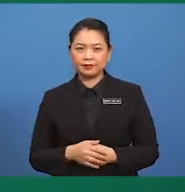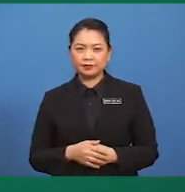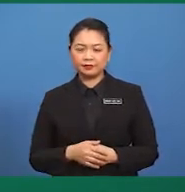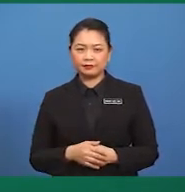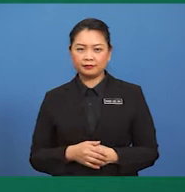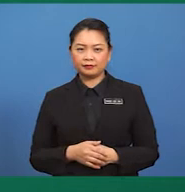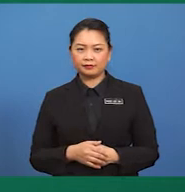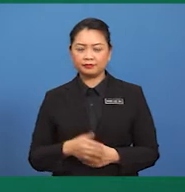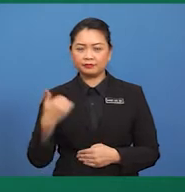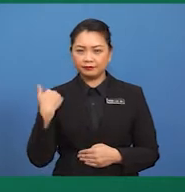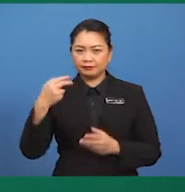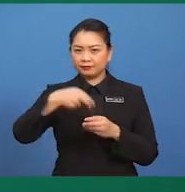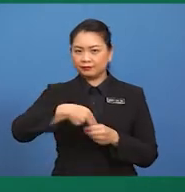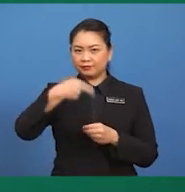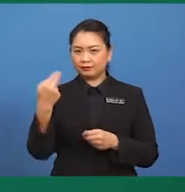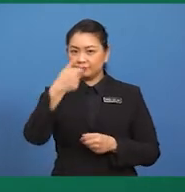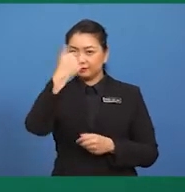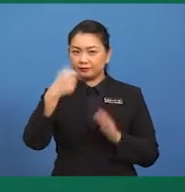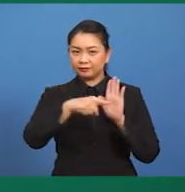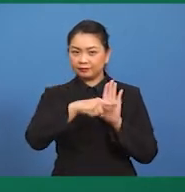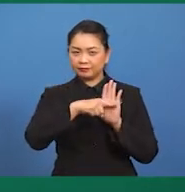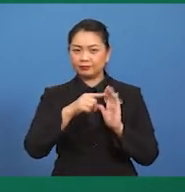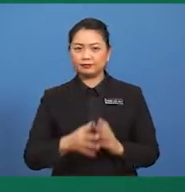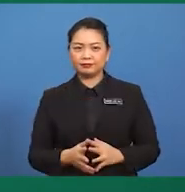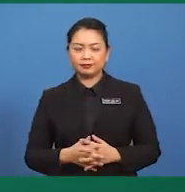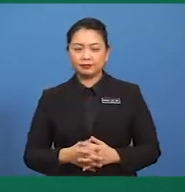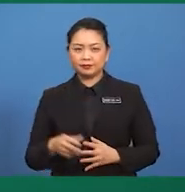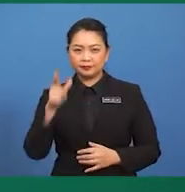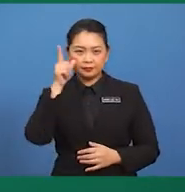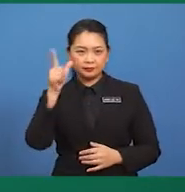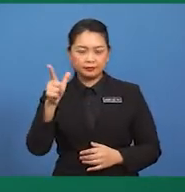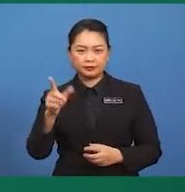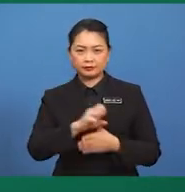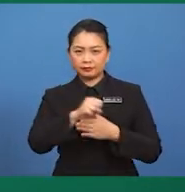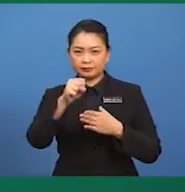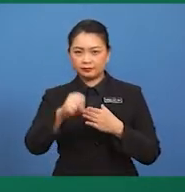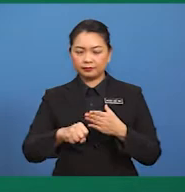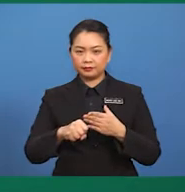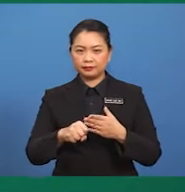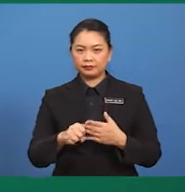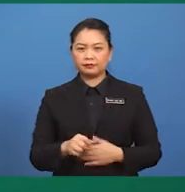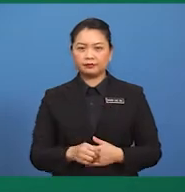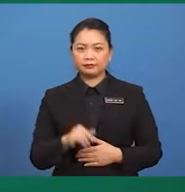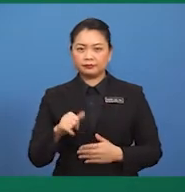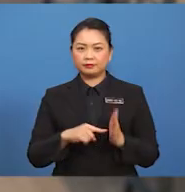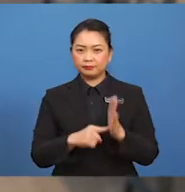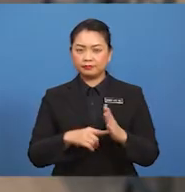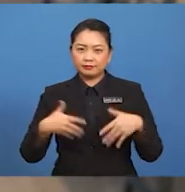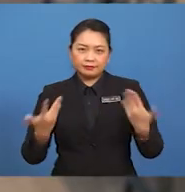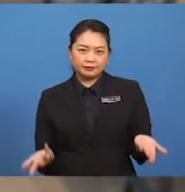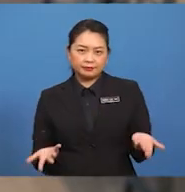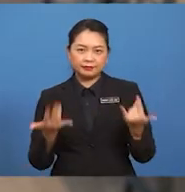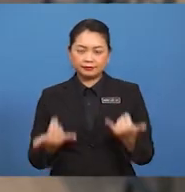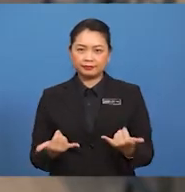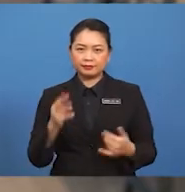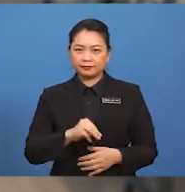RM184 dan merupakan hasil perniagaan. Kita lihat penyelesaiannya seperti yang ditunjukkan.